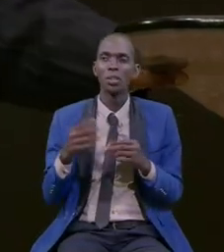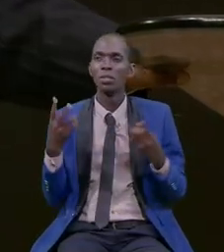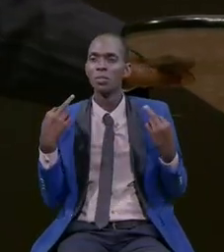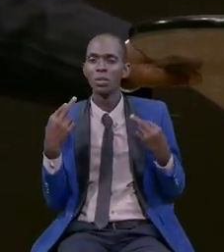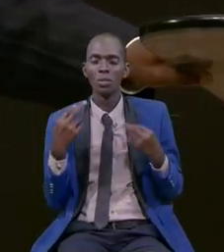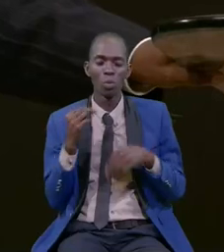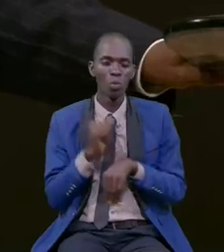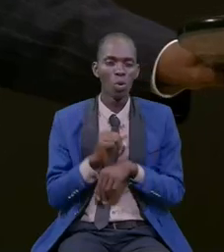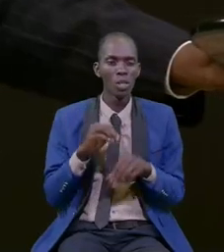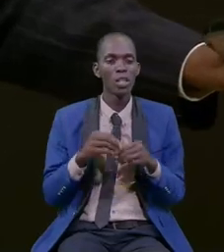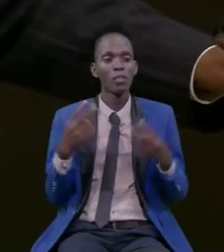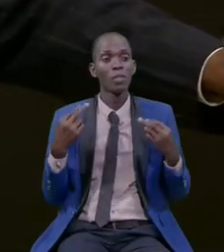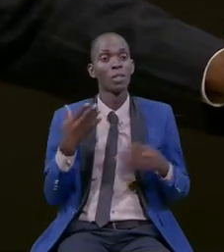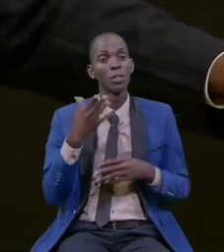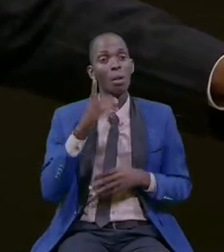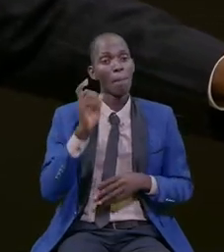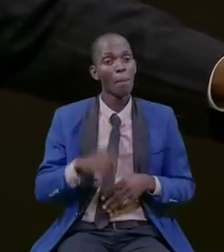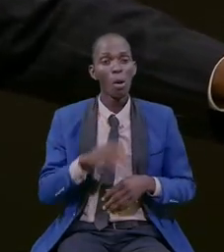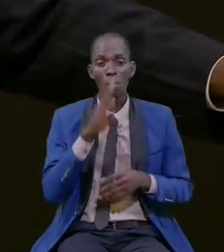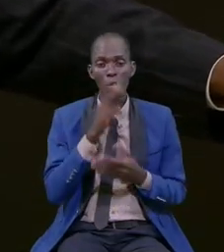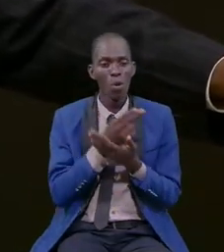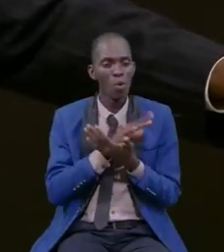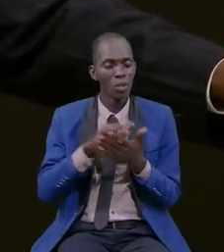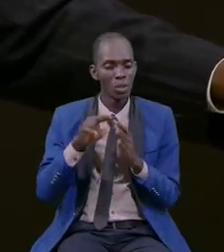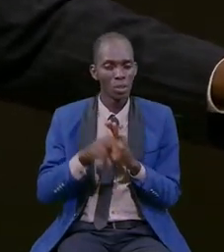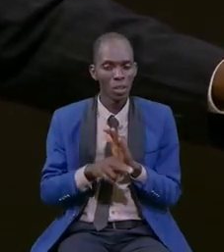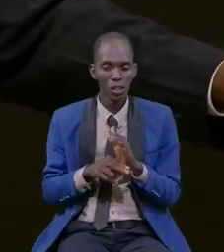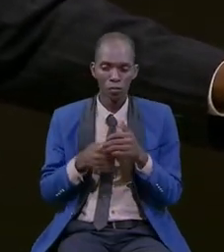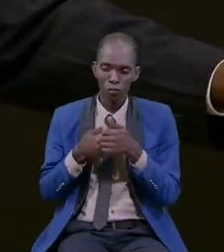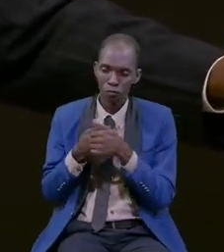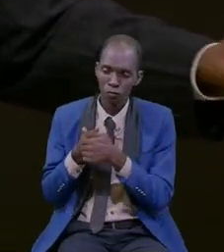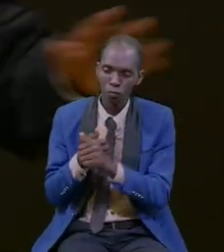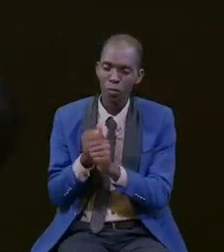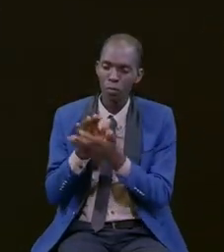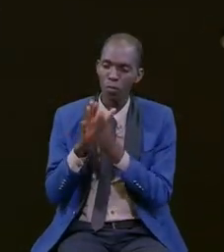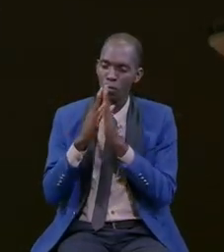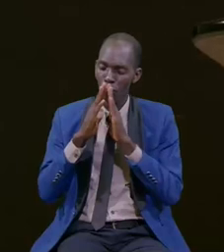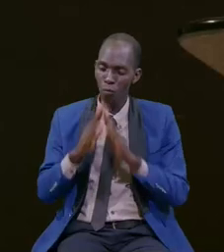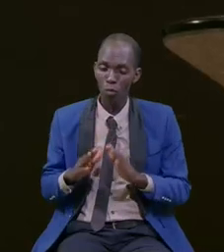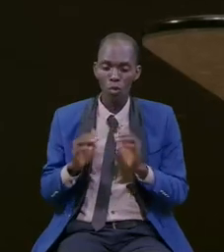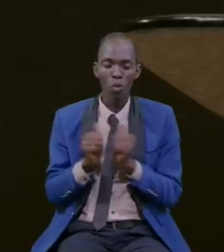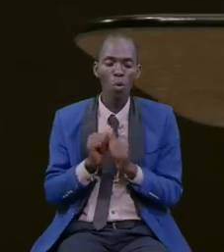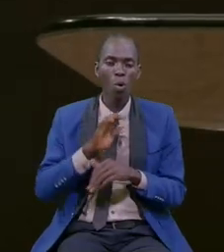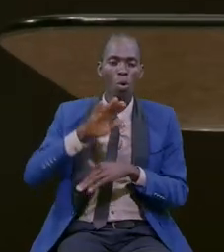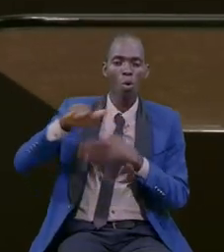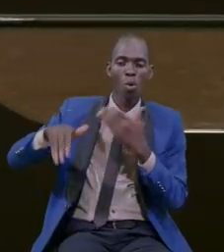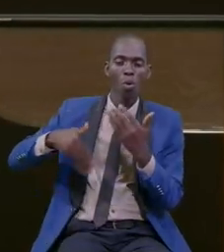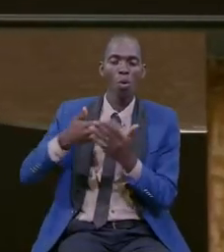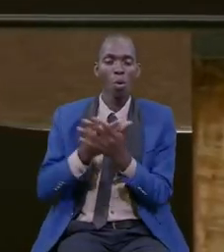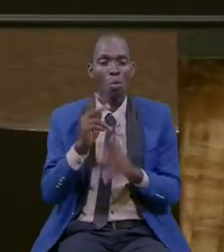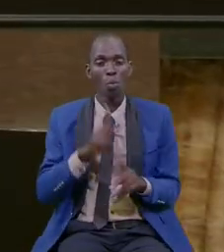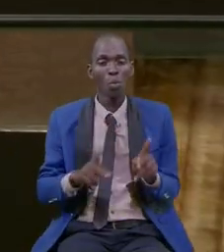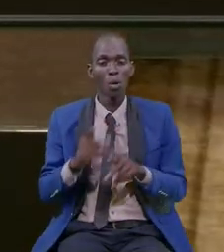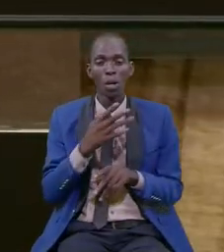doit y avoir la sainteté rechercher la paix avec tous les hommes et la sanctification sans laquelle personne ne verra le